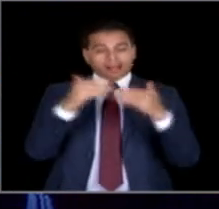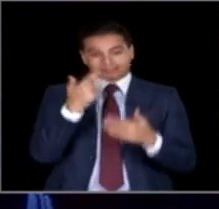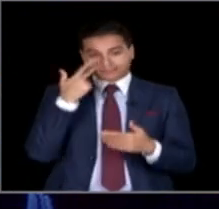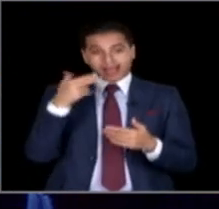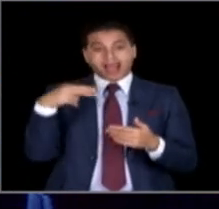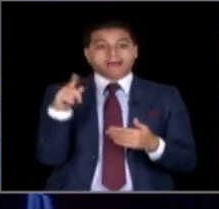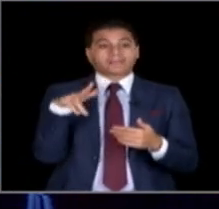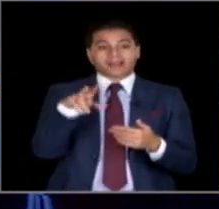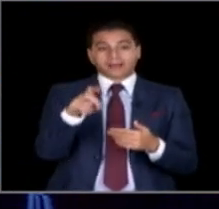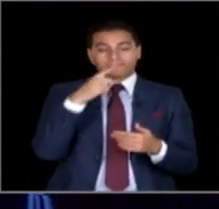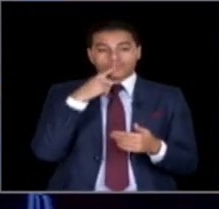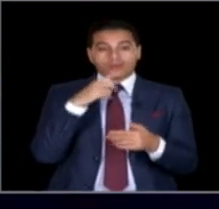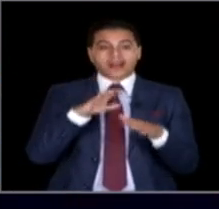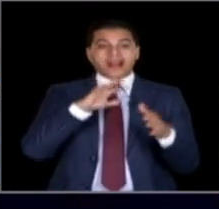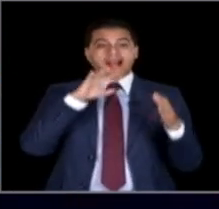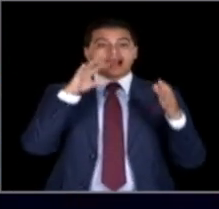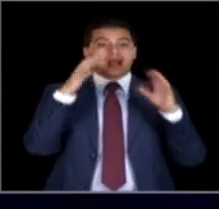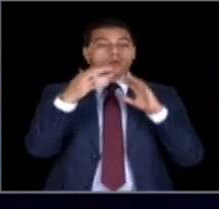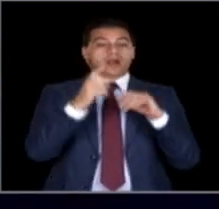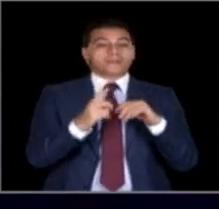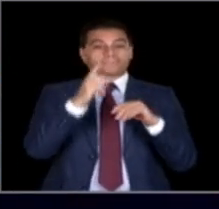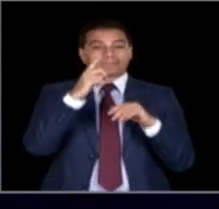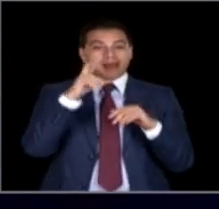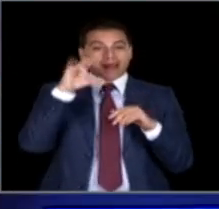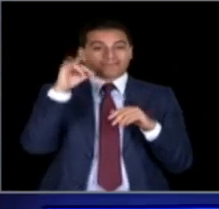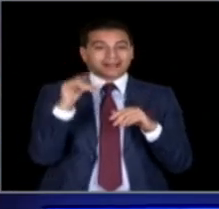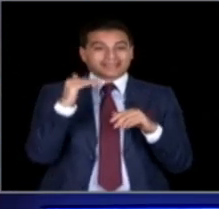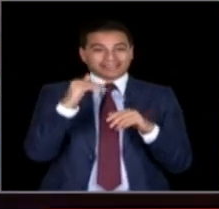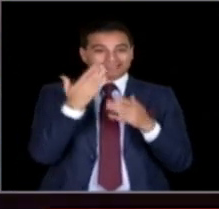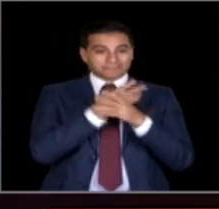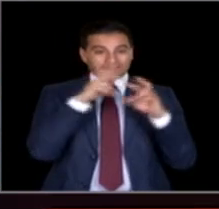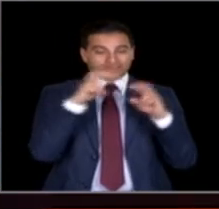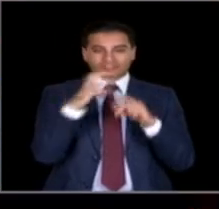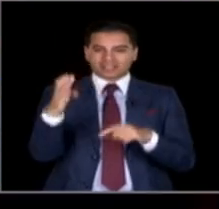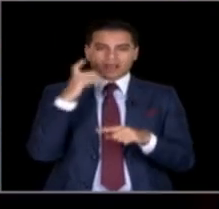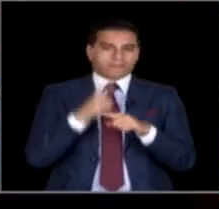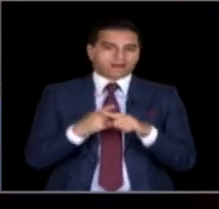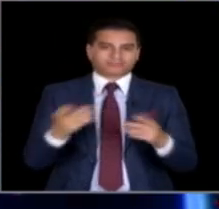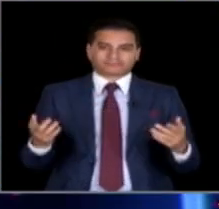عبله. المريخ. المريخ اجابه خاطئه.